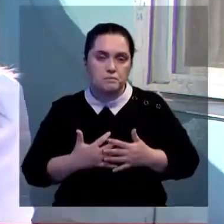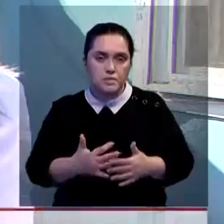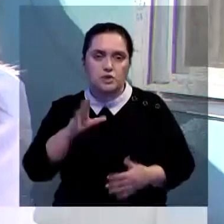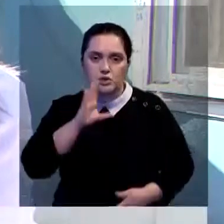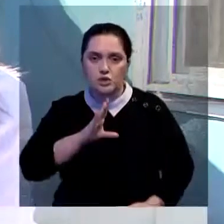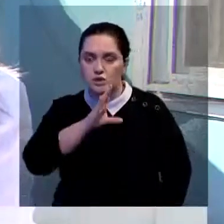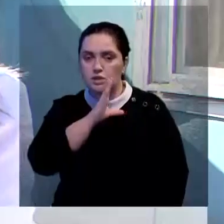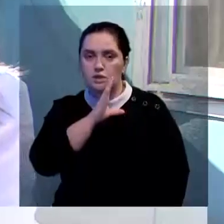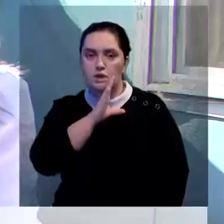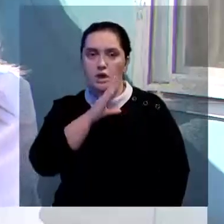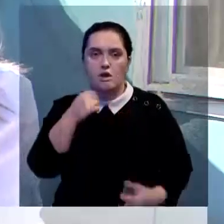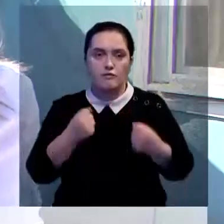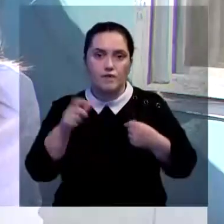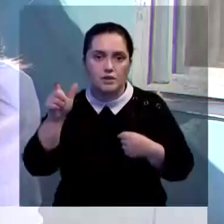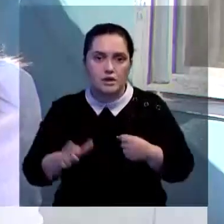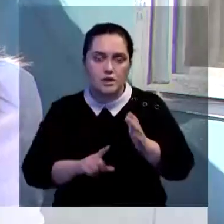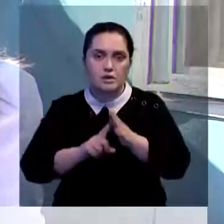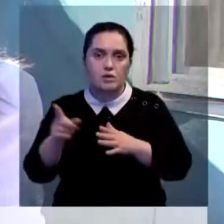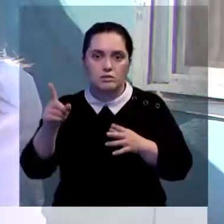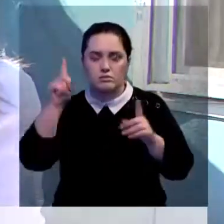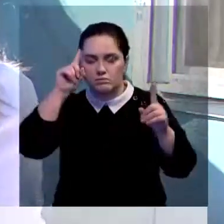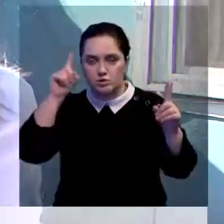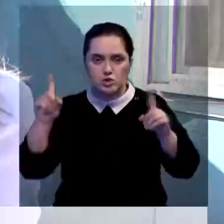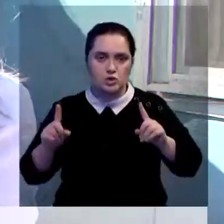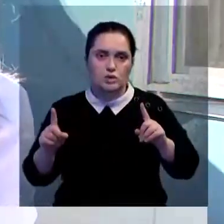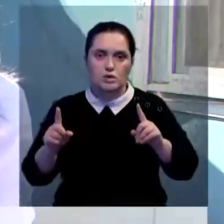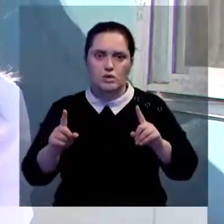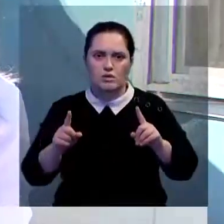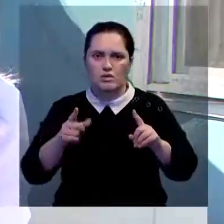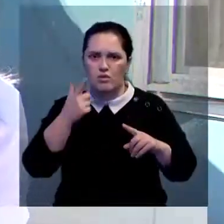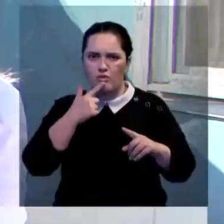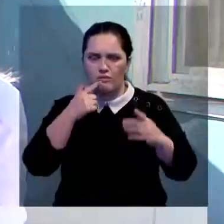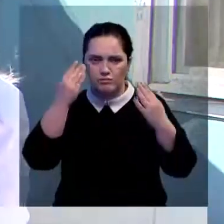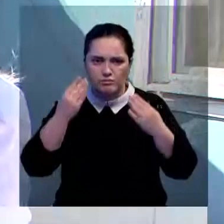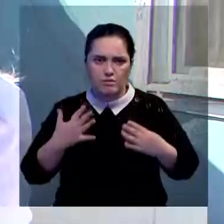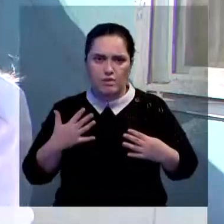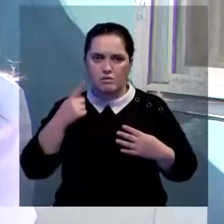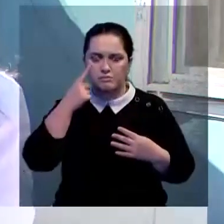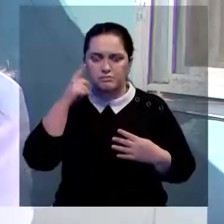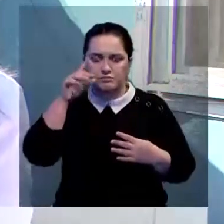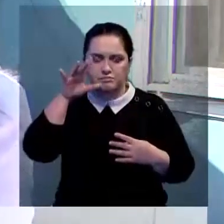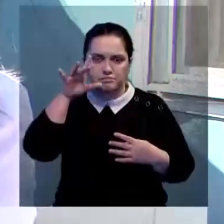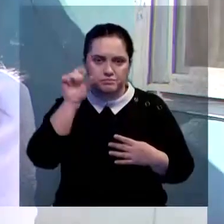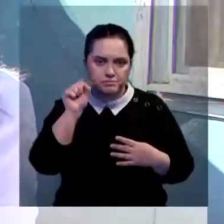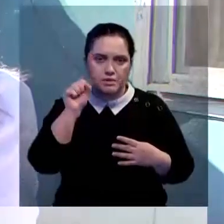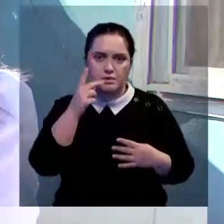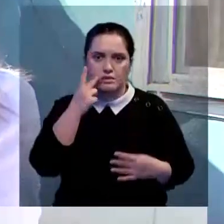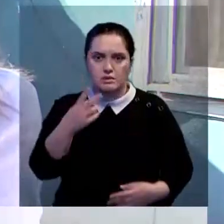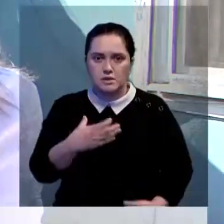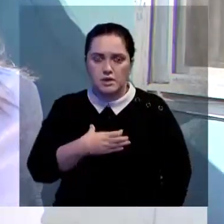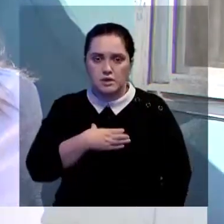была. Водителя начали вытаскивать, он вообще в шоковом состоянии, весь в крови, глаза не было у него. Ну, прям страшно